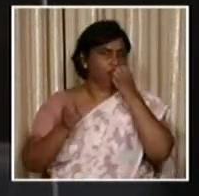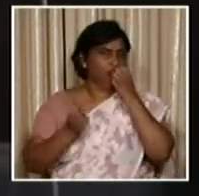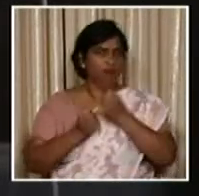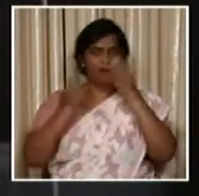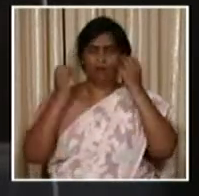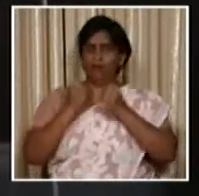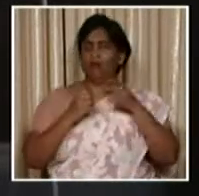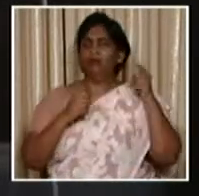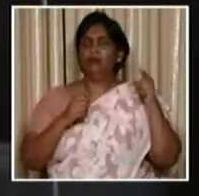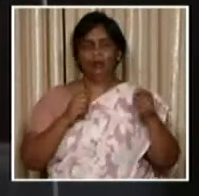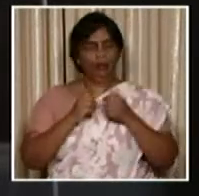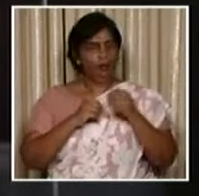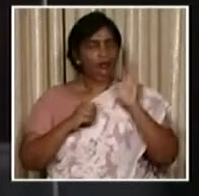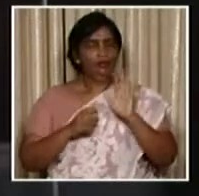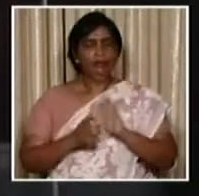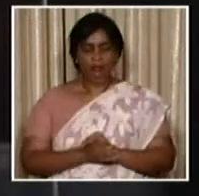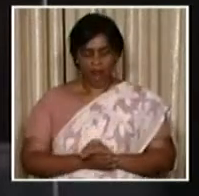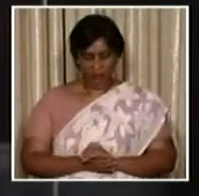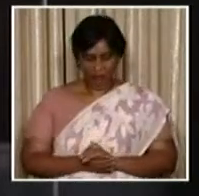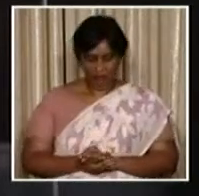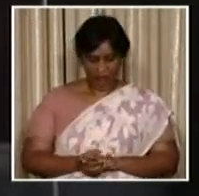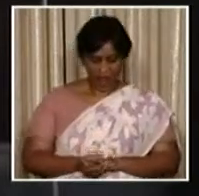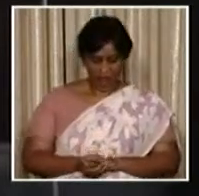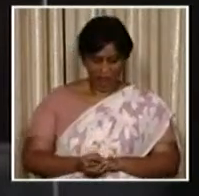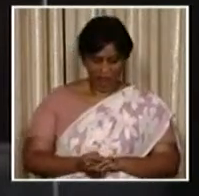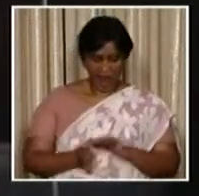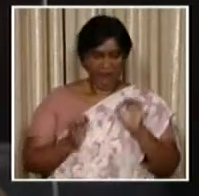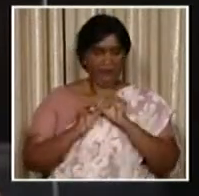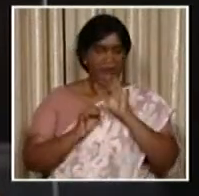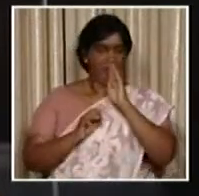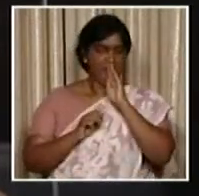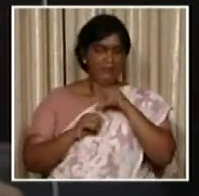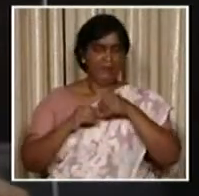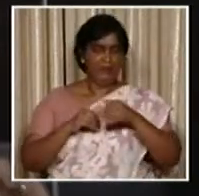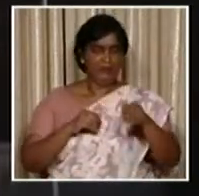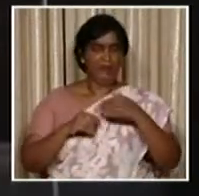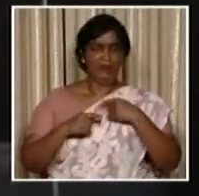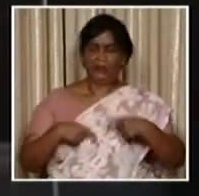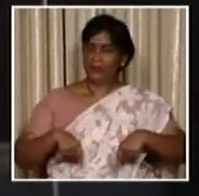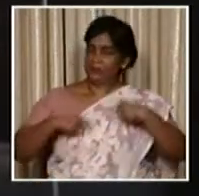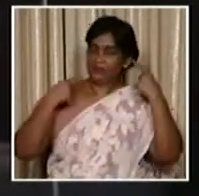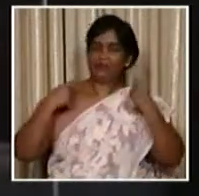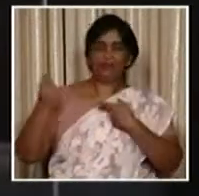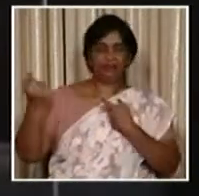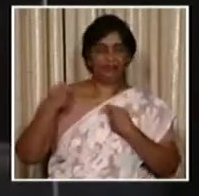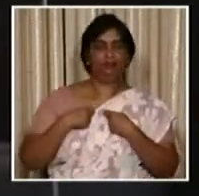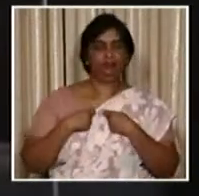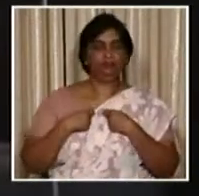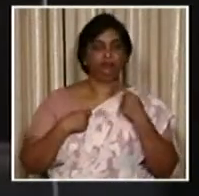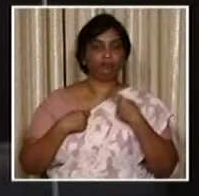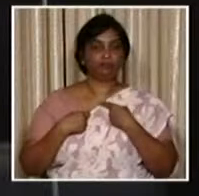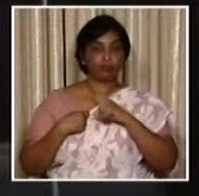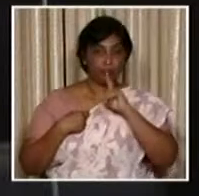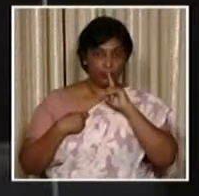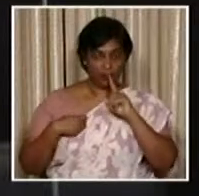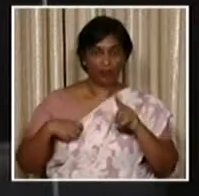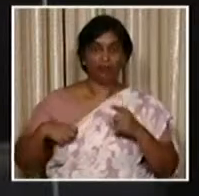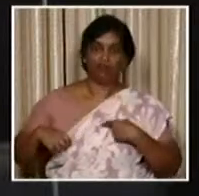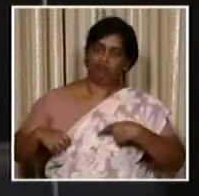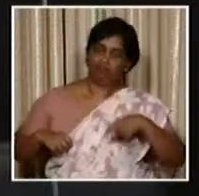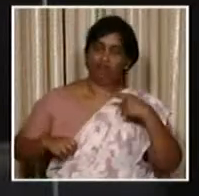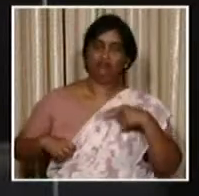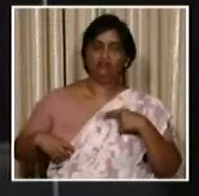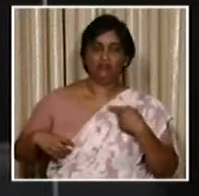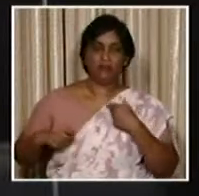bepibrima, hidduna. Bonus aspera kian ni meja selama tabiok kerna. Mami agi meja kiuwa ma, mata abiok